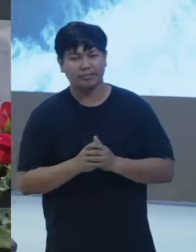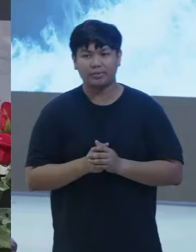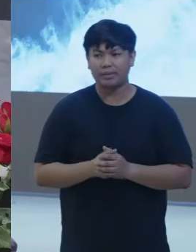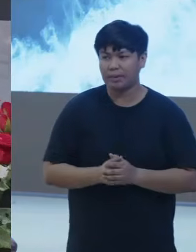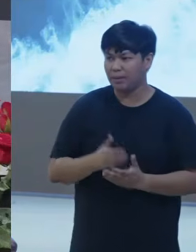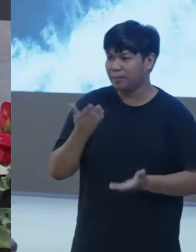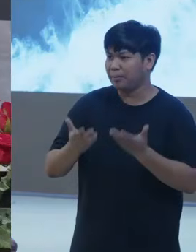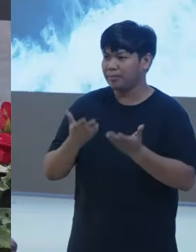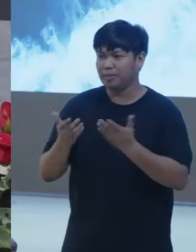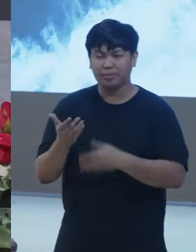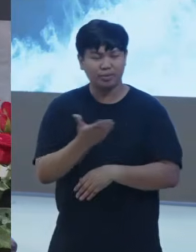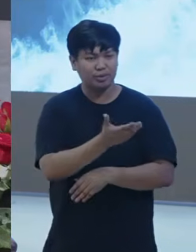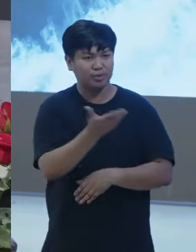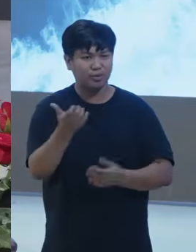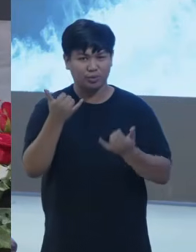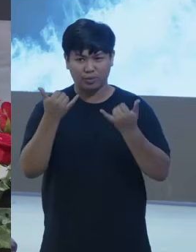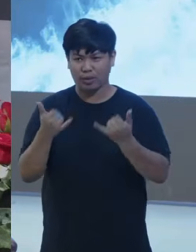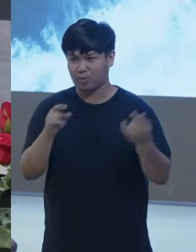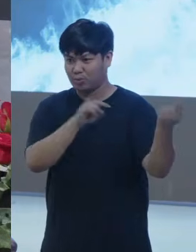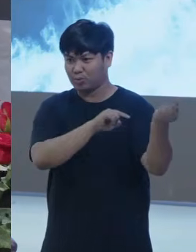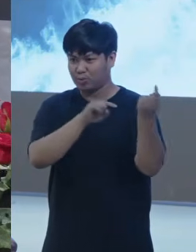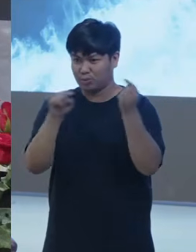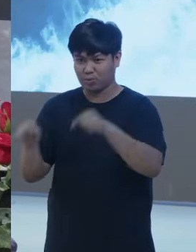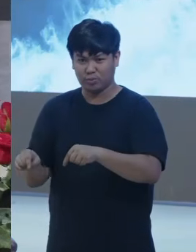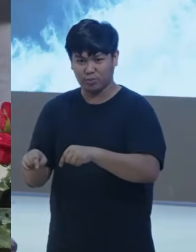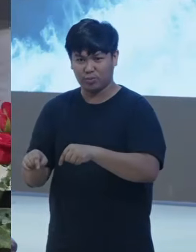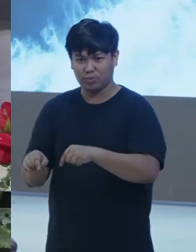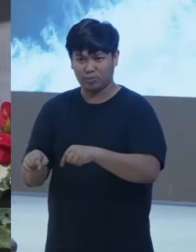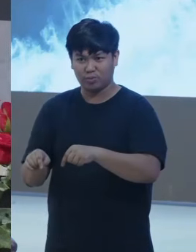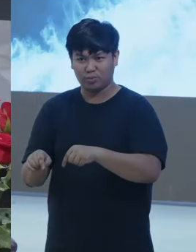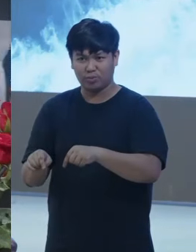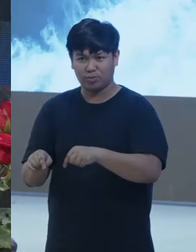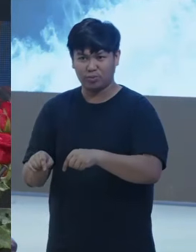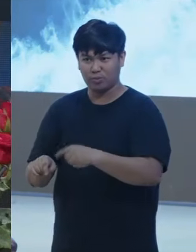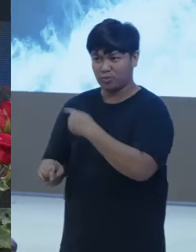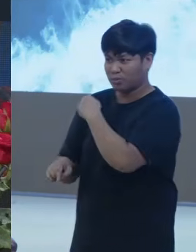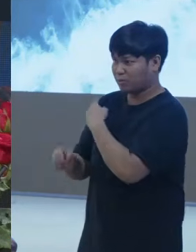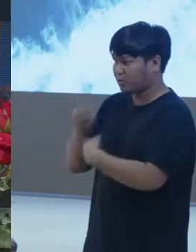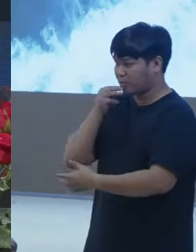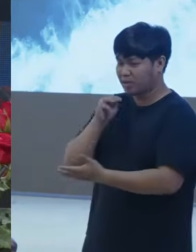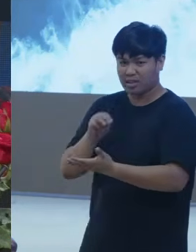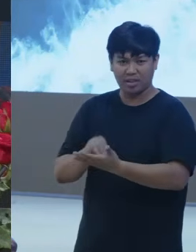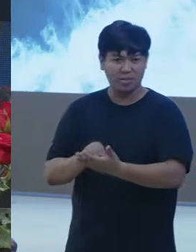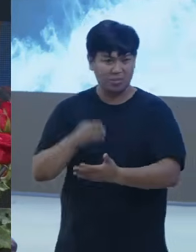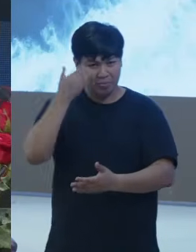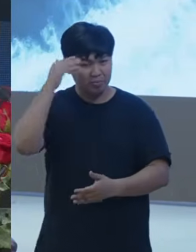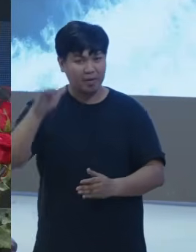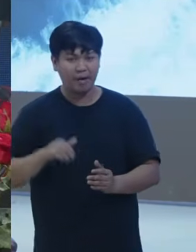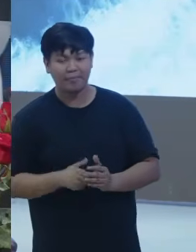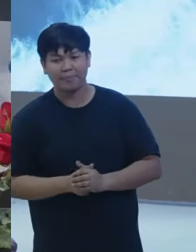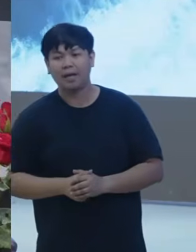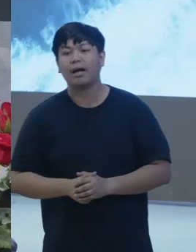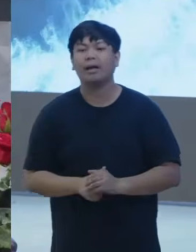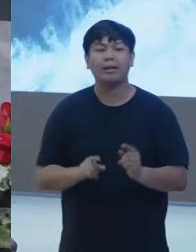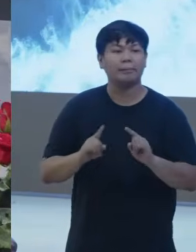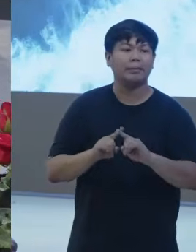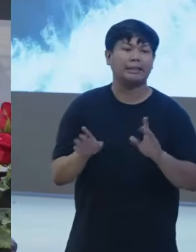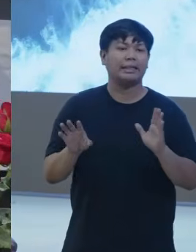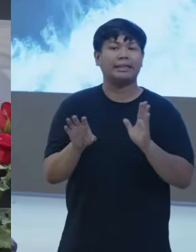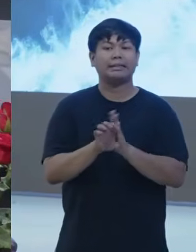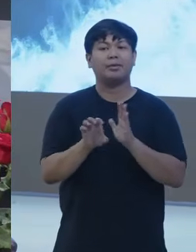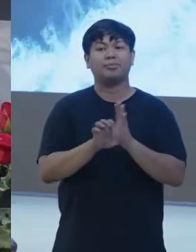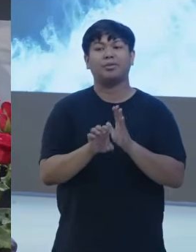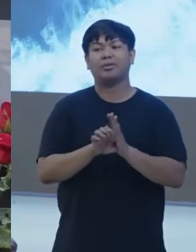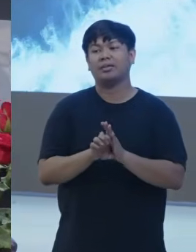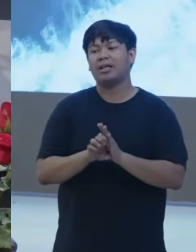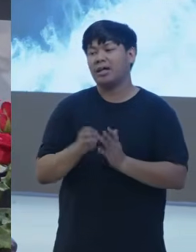baka kayo naririto ngayon, hindi nyo naman inaasahan itong mensaheng ganito. Pero meron kayo na isang